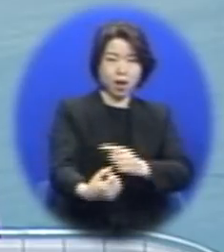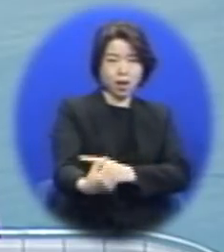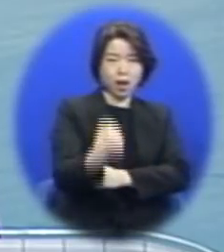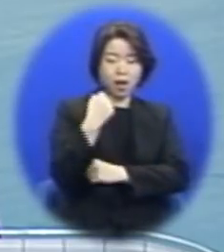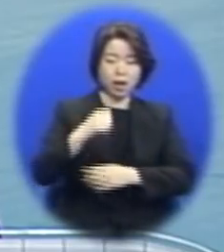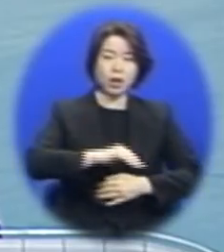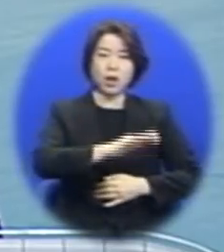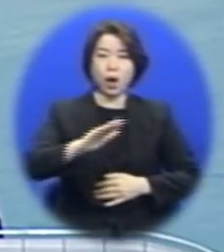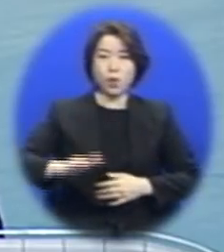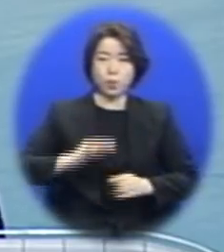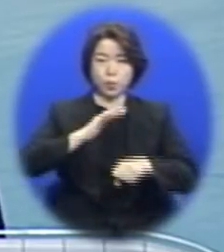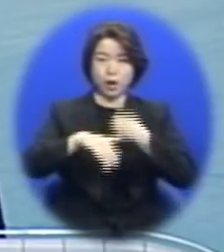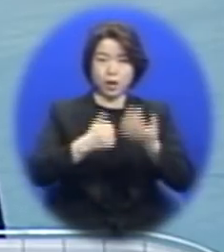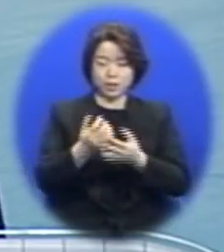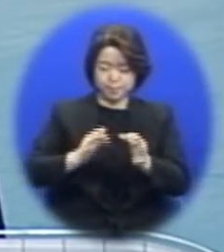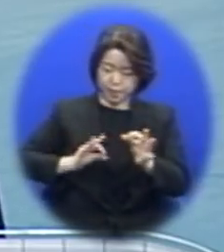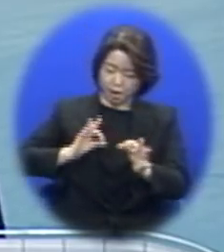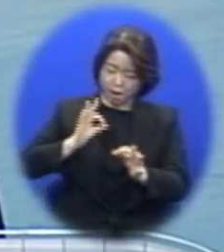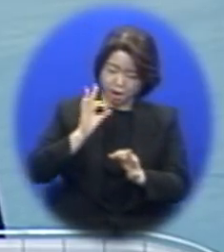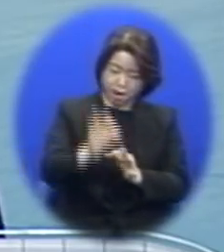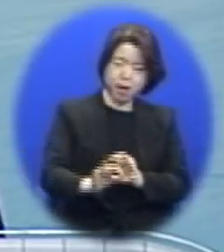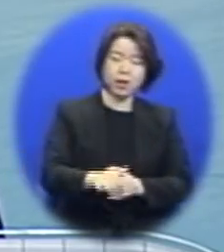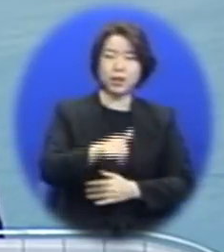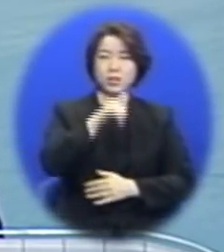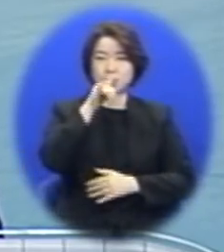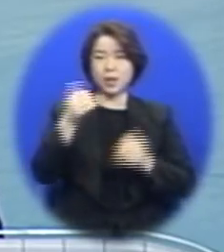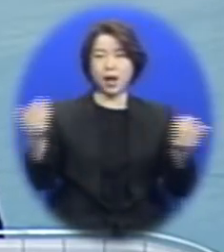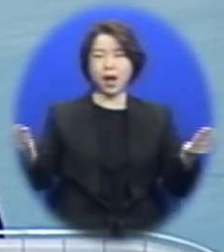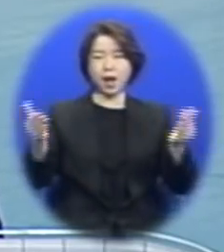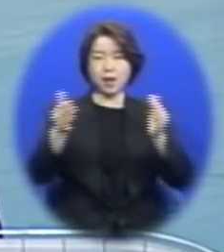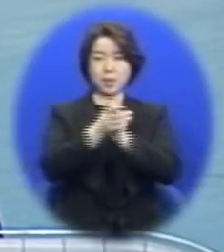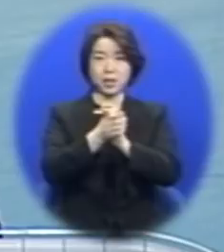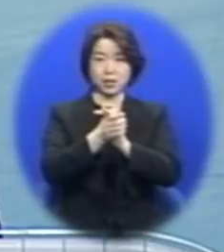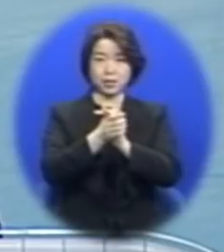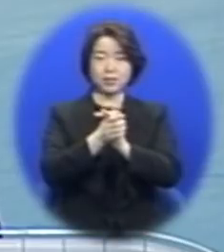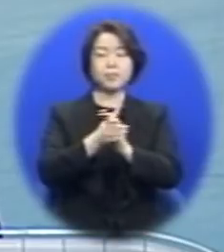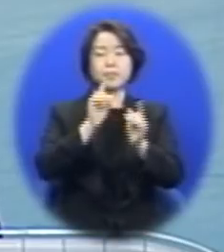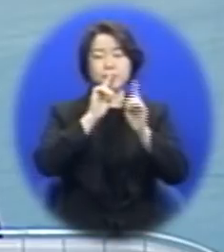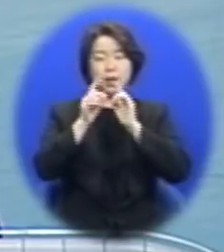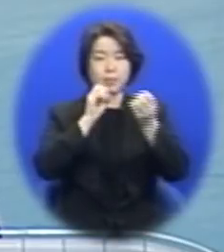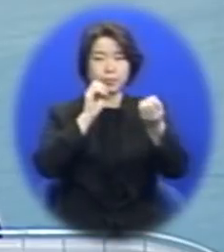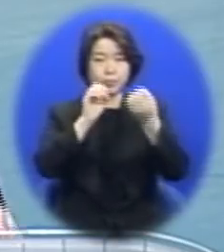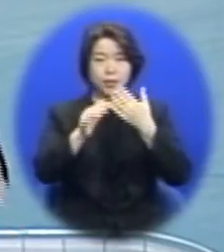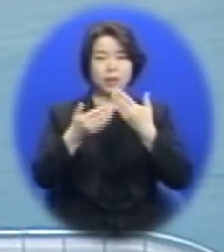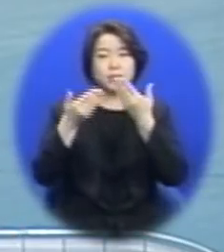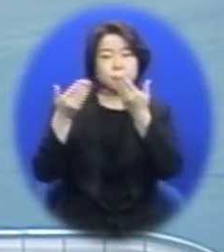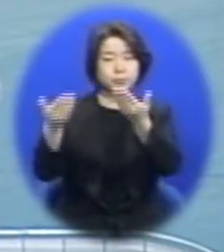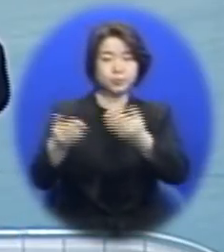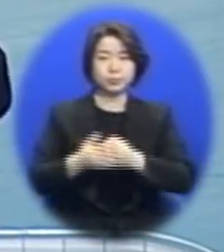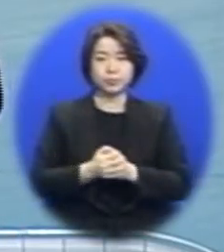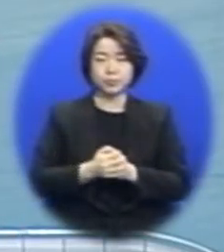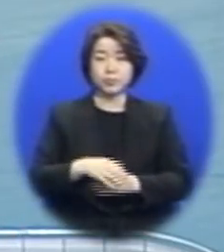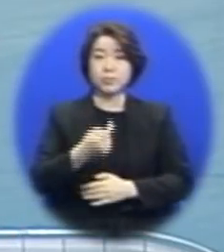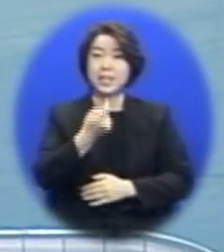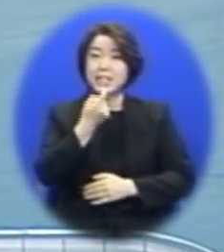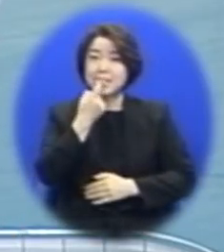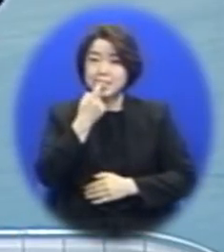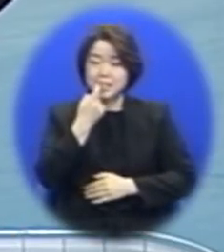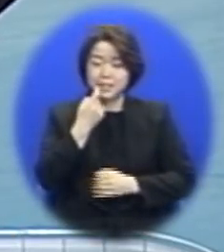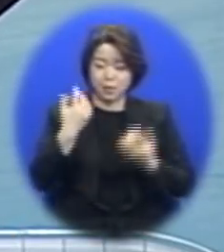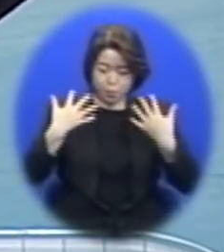하나님께 영원 무궁하도록 있습니다. 아멘 하고 말했습니다. 흰 두루마기를